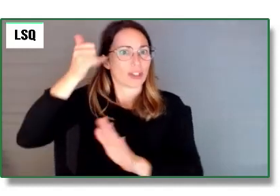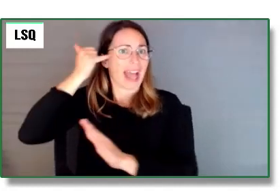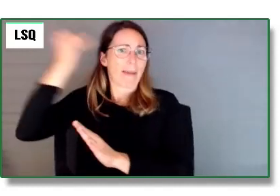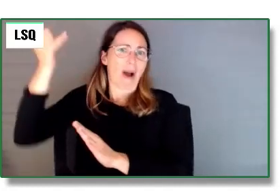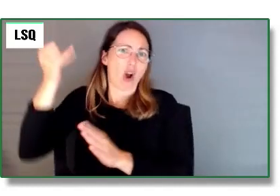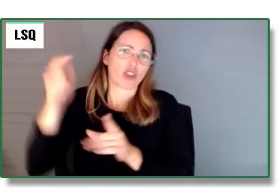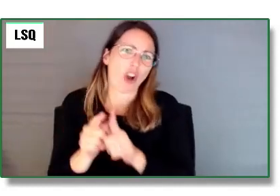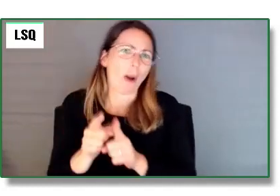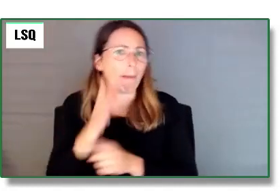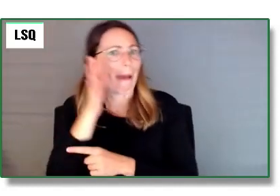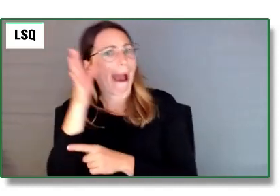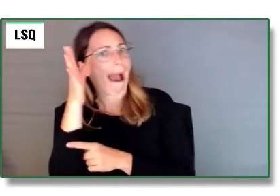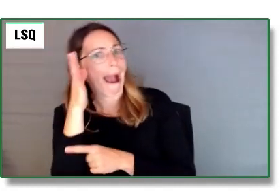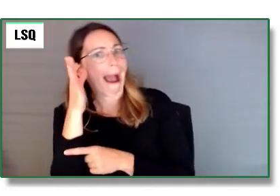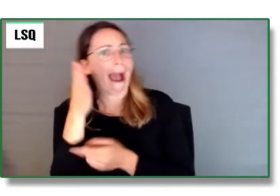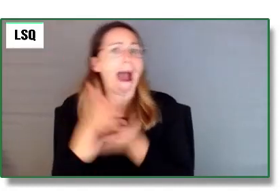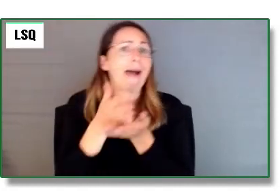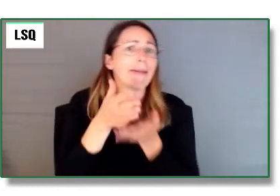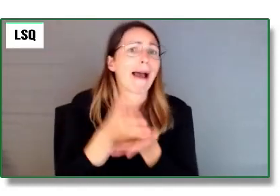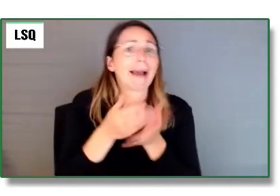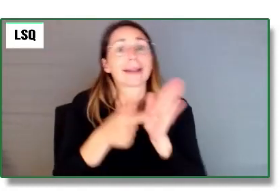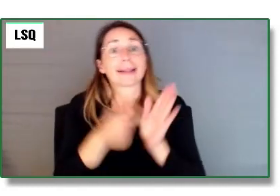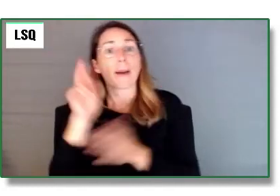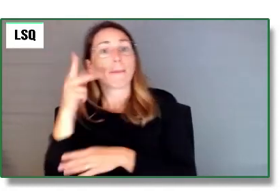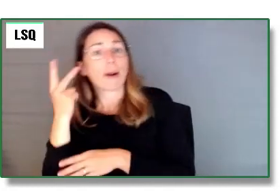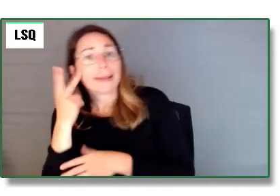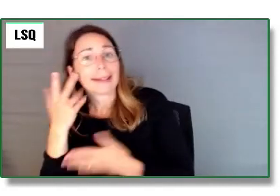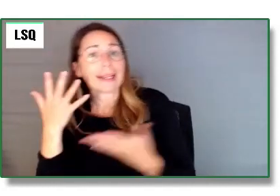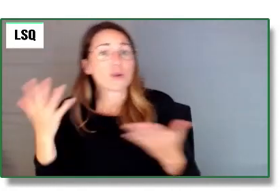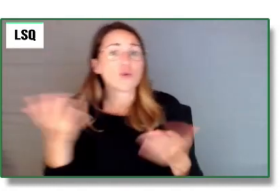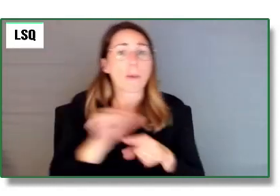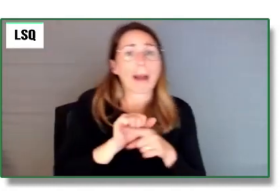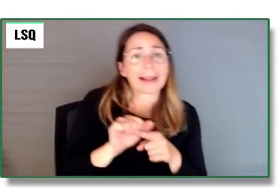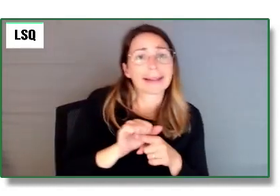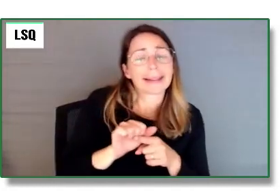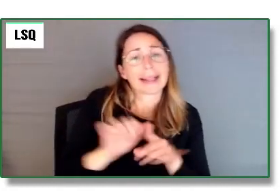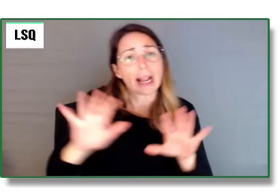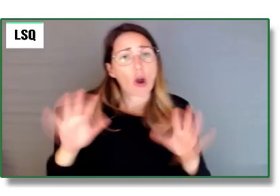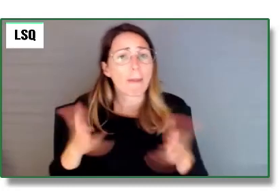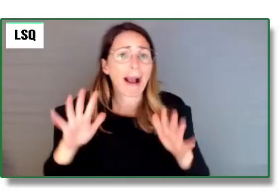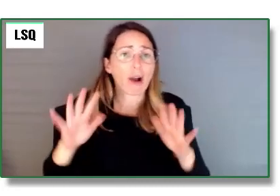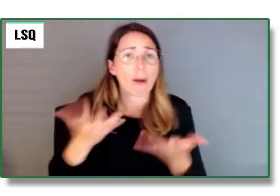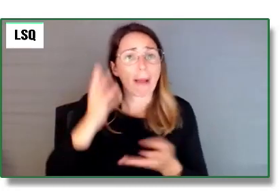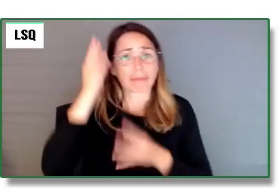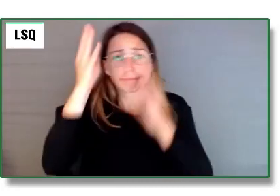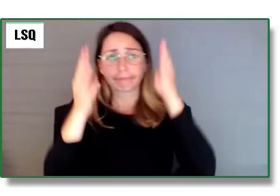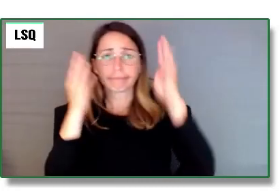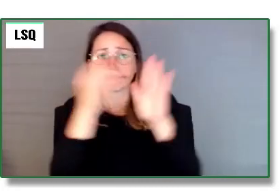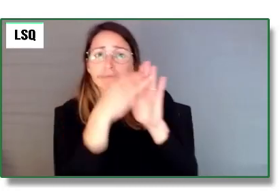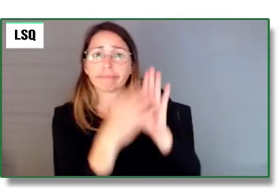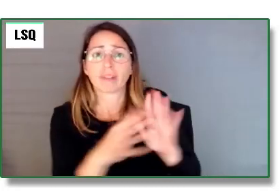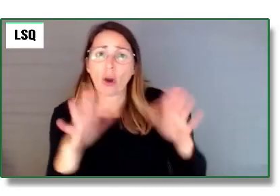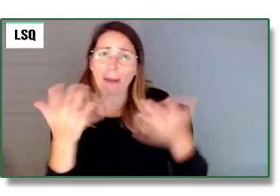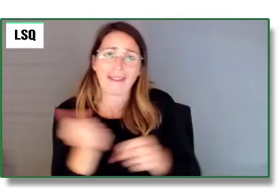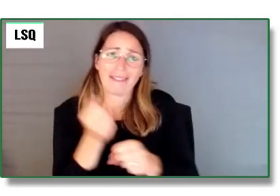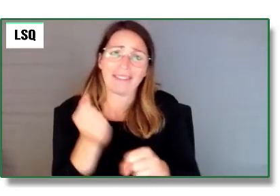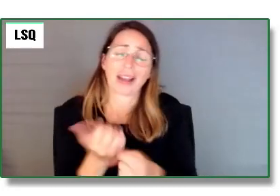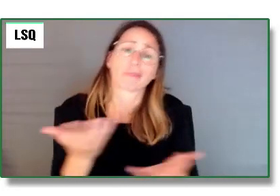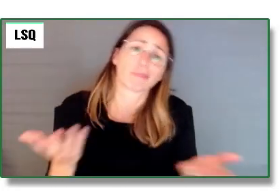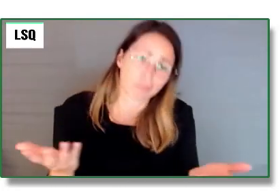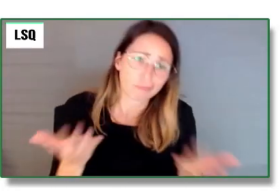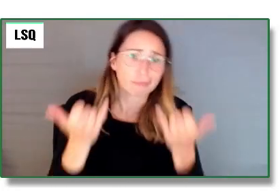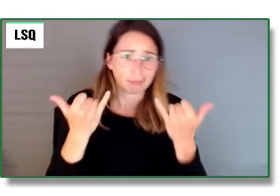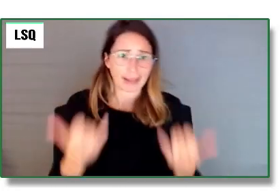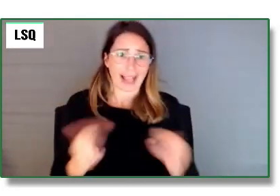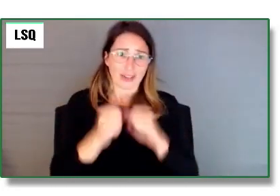aux politiques, aux pratiques et aux processus et la façon dont ils sont élaborés et mis en œuvre. Nous vivons dans un monde où je dois vous dire que j'ai du mal à